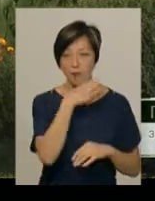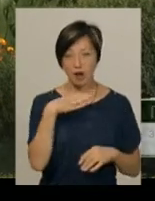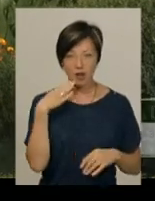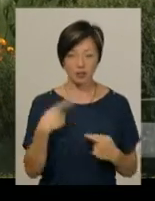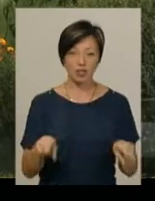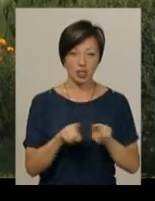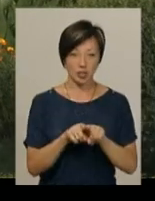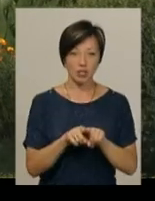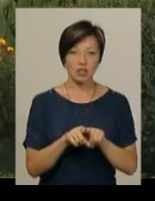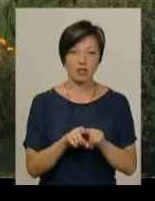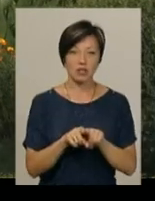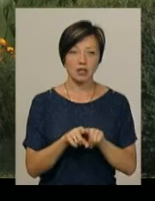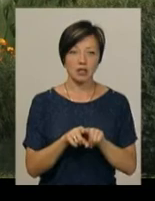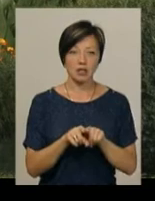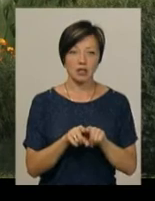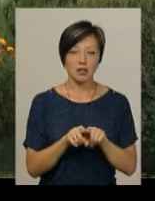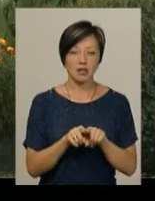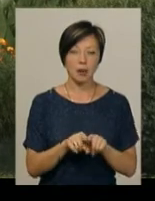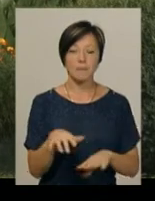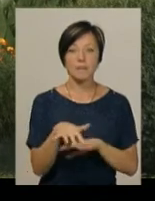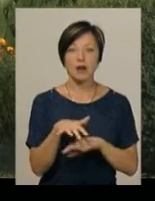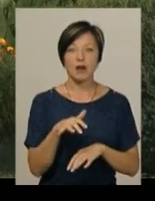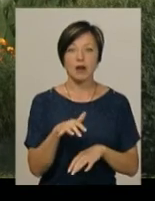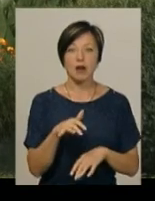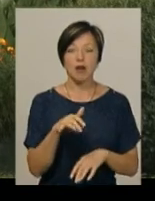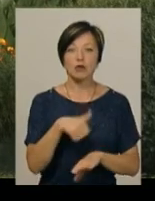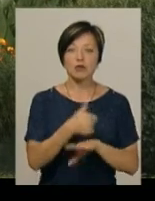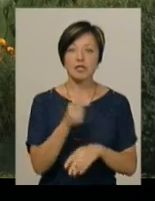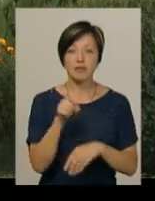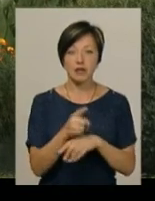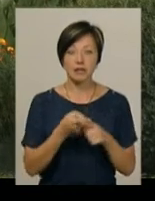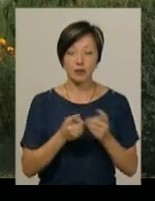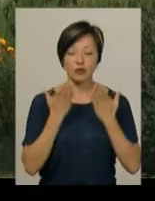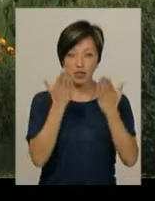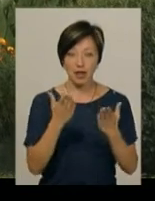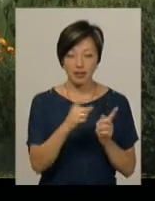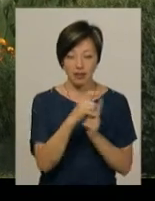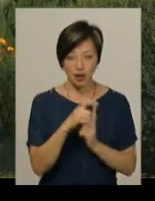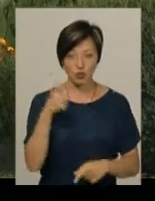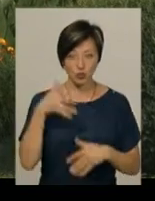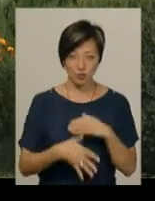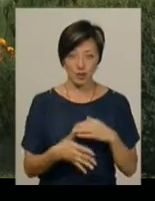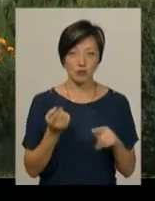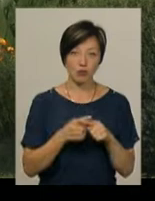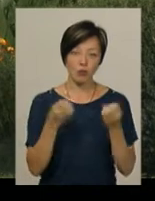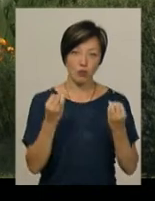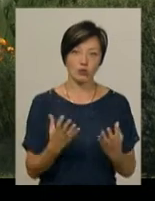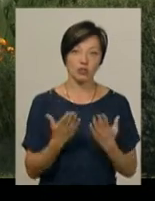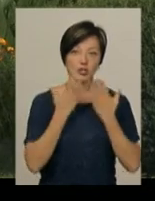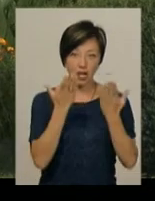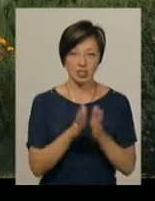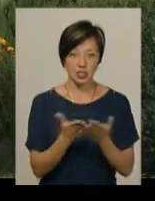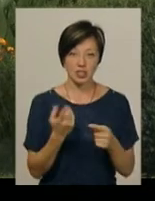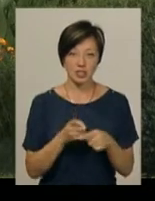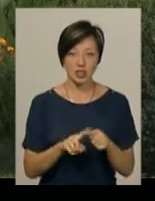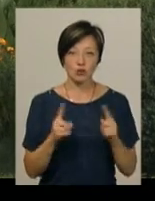теж. Там же ж маса основна завдань – це просто прочитати текст і його зрозуміти, тому просто читати книжки.